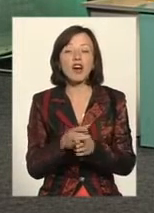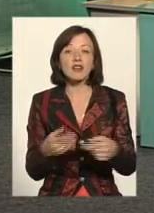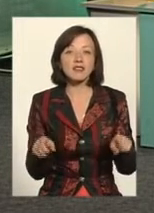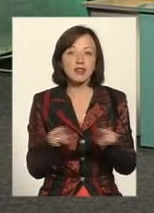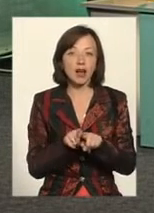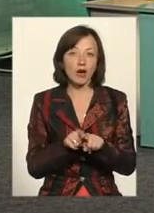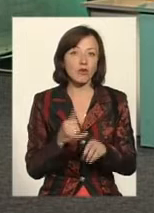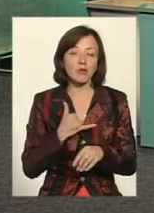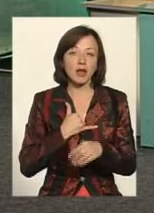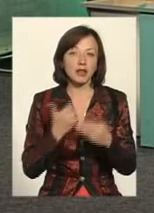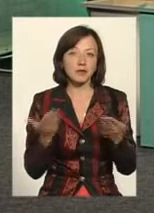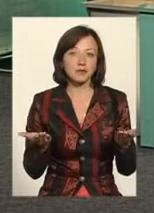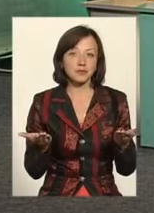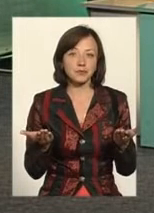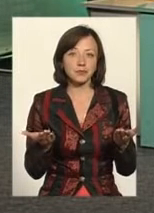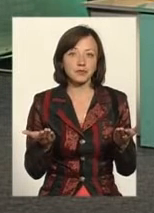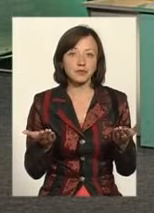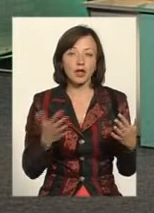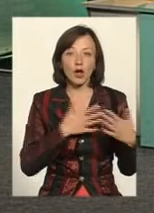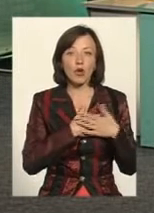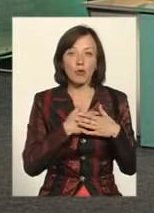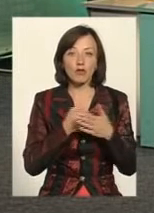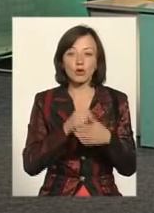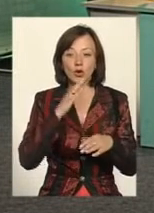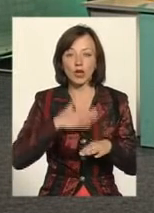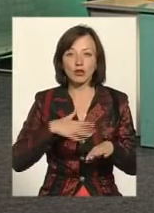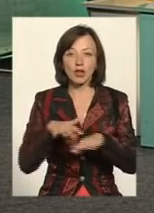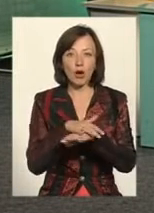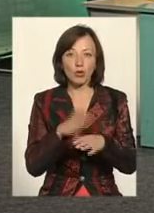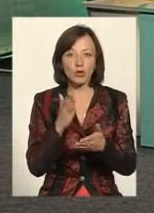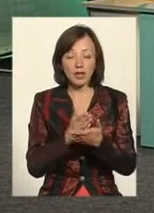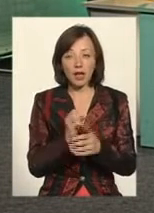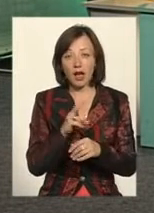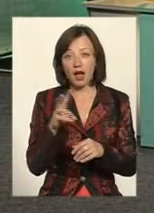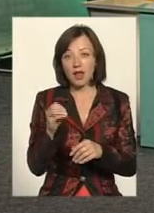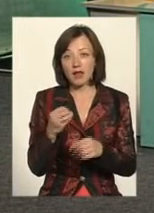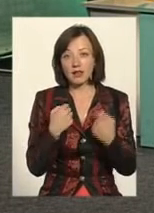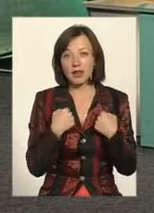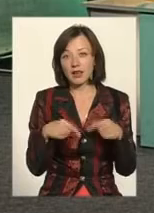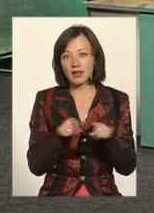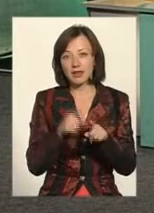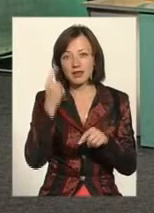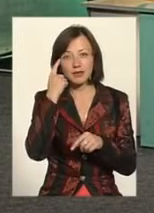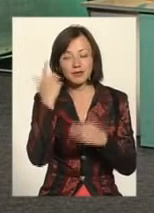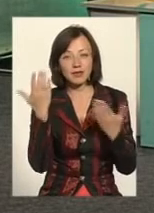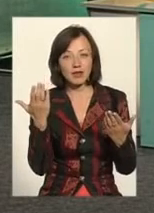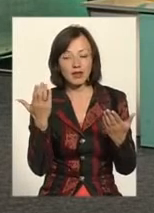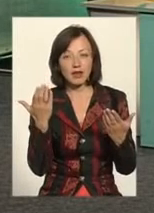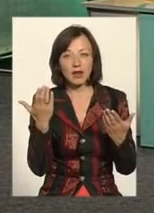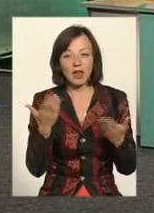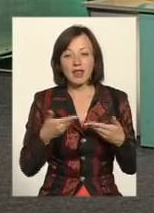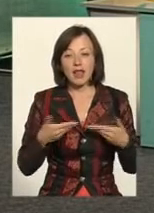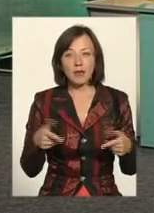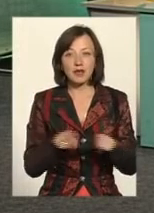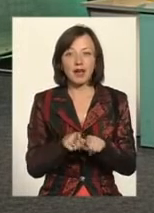Ну, в мене, скажімо так, хоч любов до нашого народу, до нашого люду є, ну, але чогось ми якісь такі недолугі. Нами